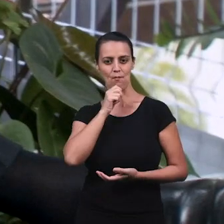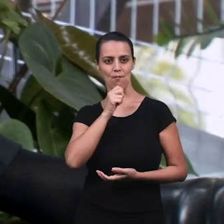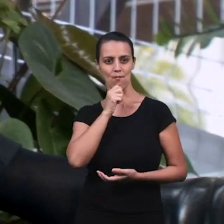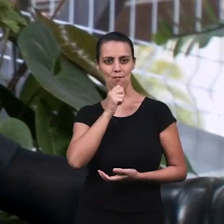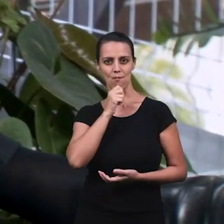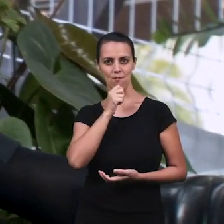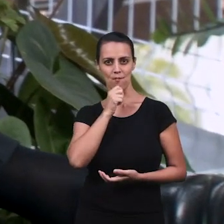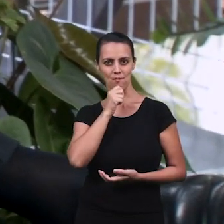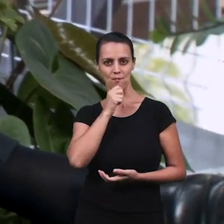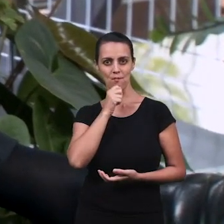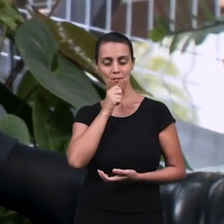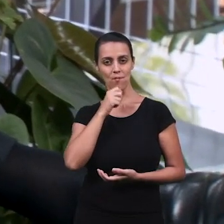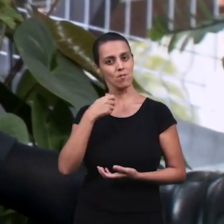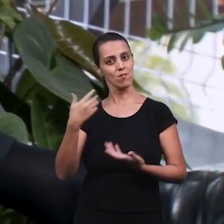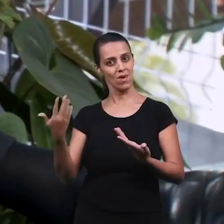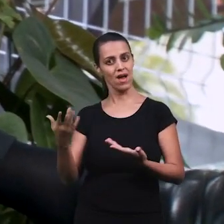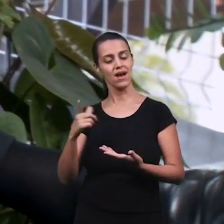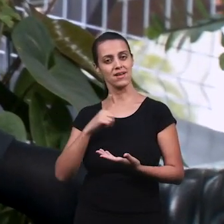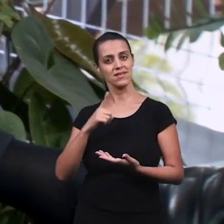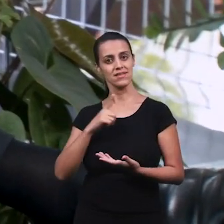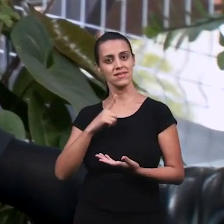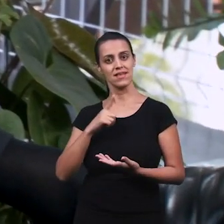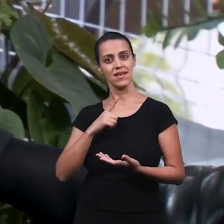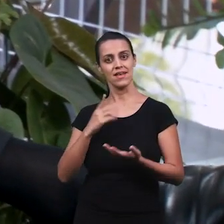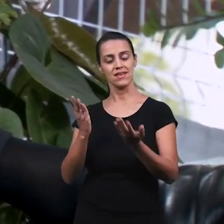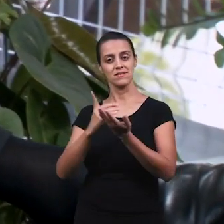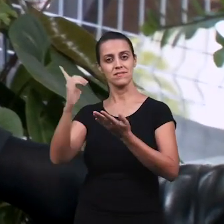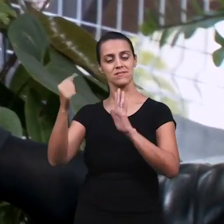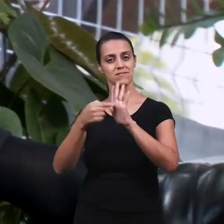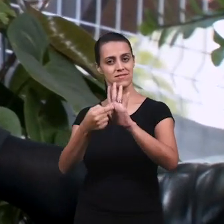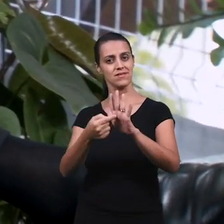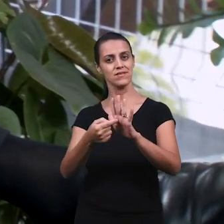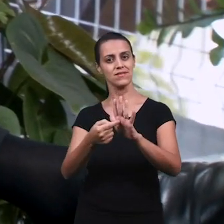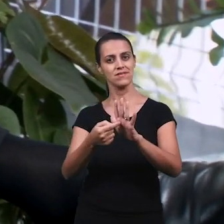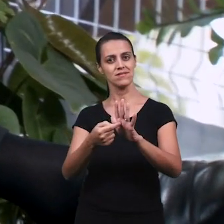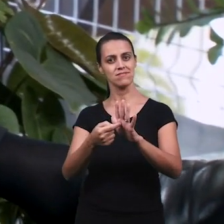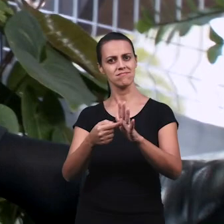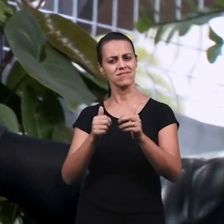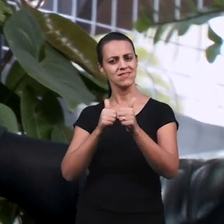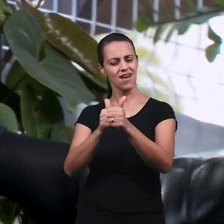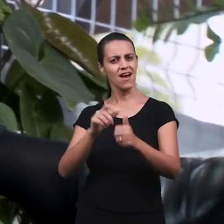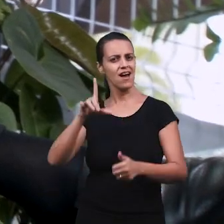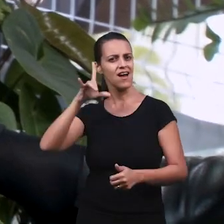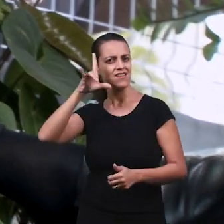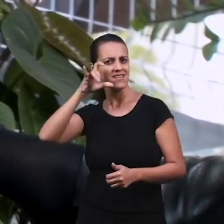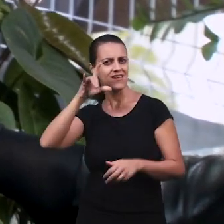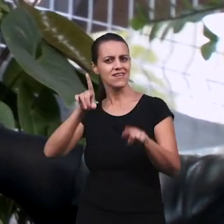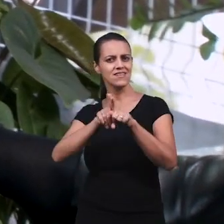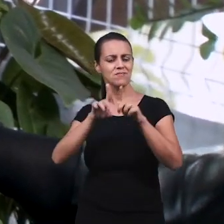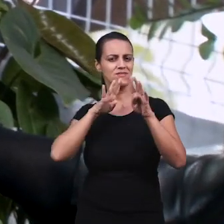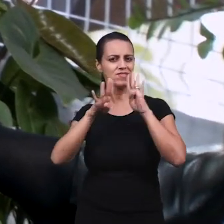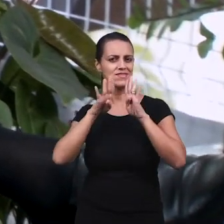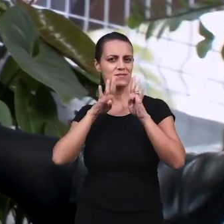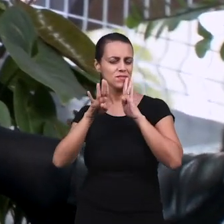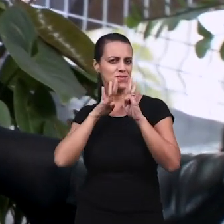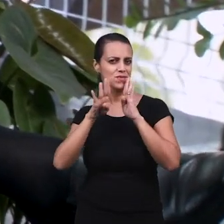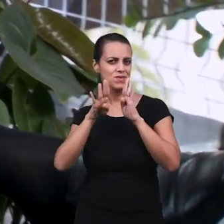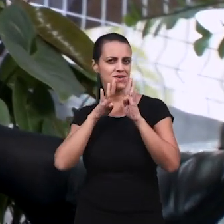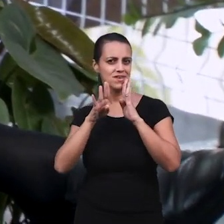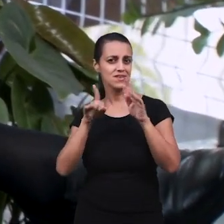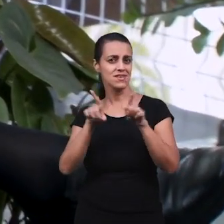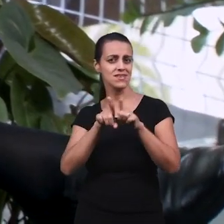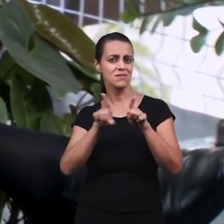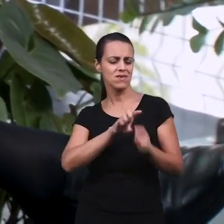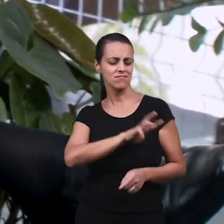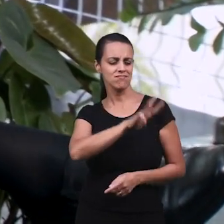d'une parole de la part du Seigneur ou d'une prière. Suivez-nous dans l'Instagram et dans Facebook. Accédez au site